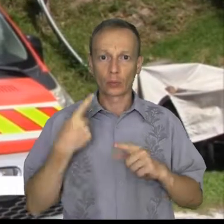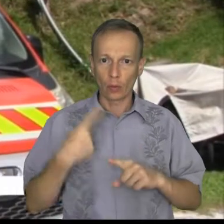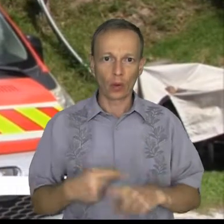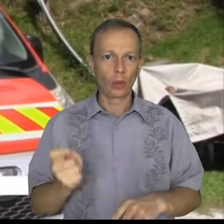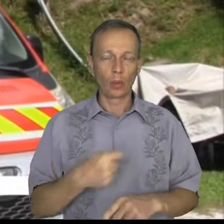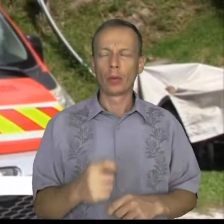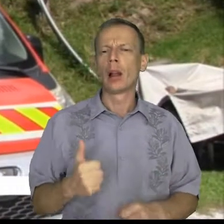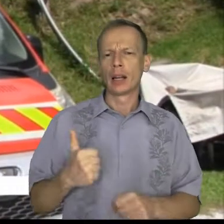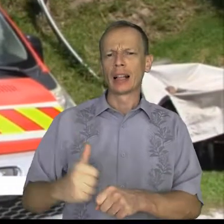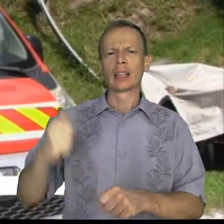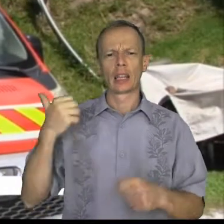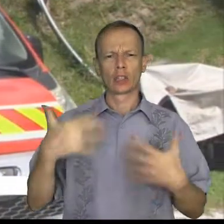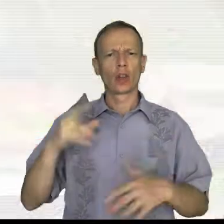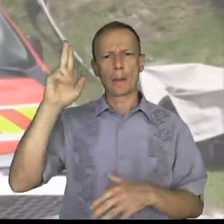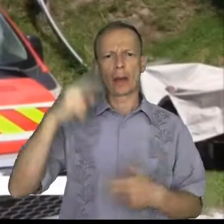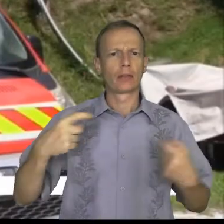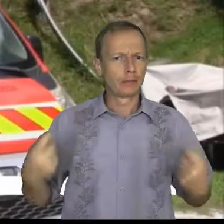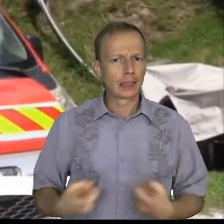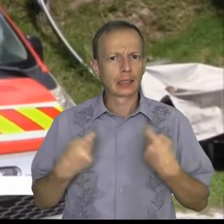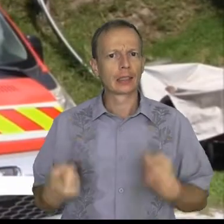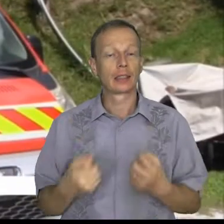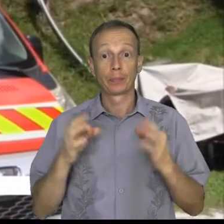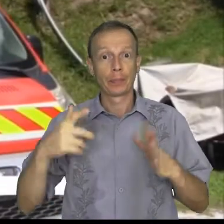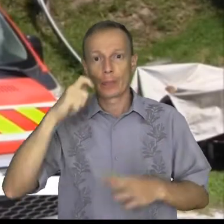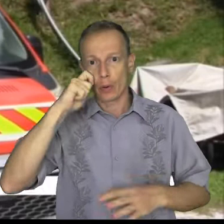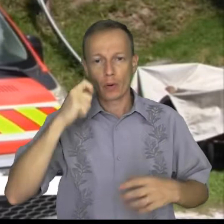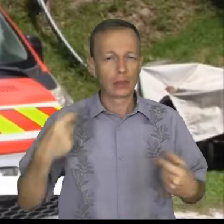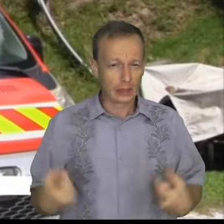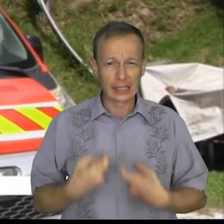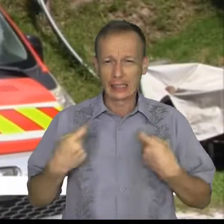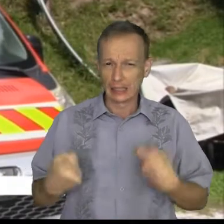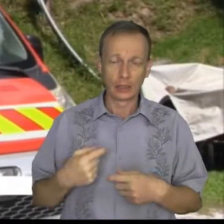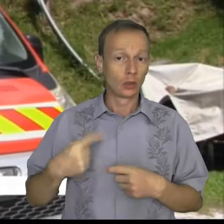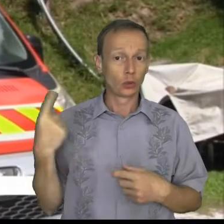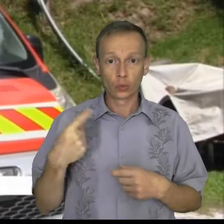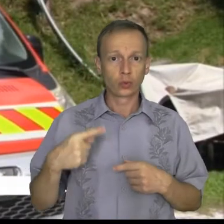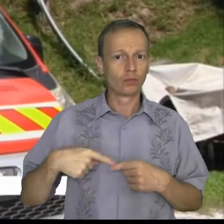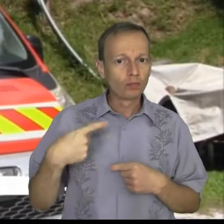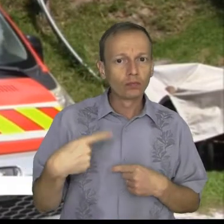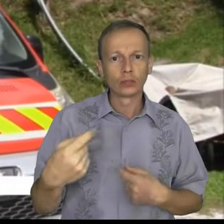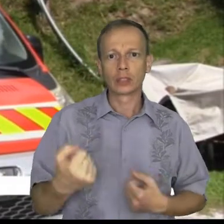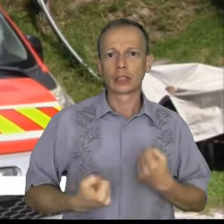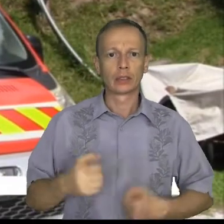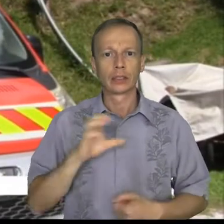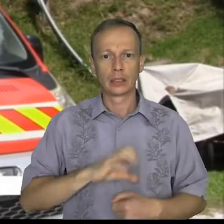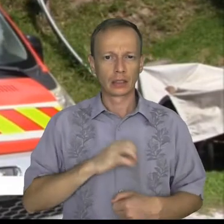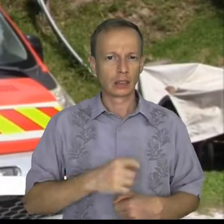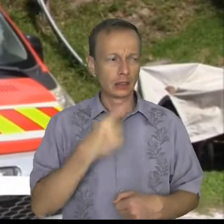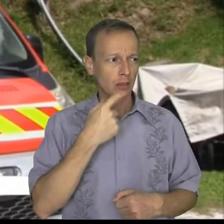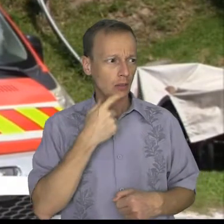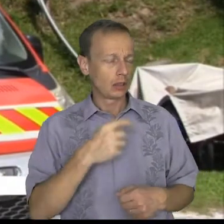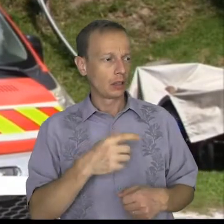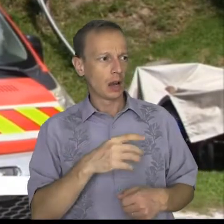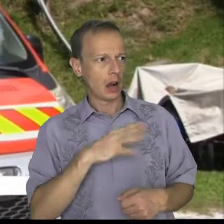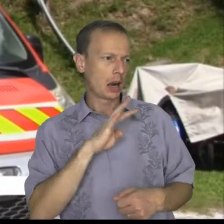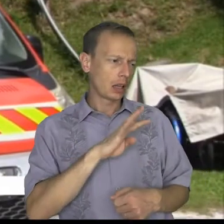distance et on fait ça plusieurs allers-retours. On a commencé déjà l'année dernière à faire ce genre d'exercice. C'est à